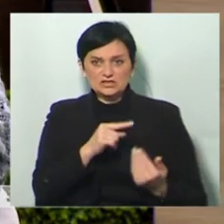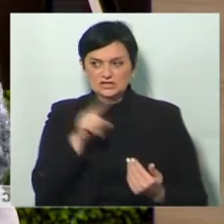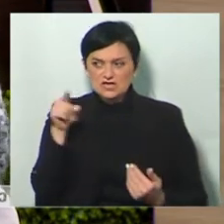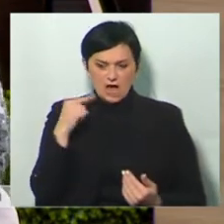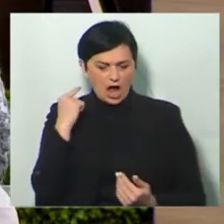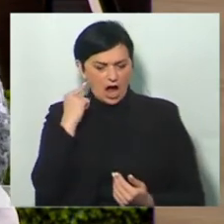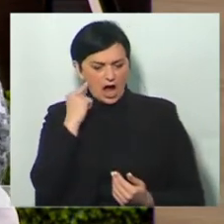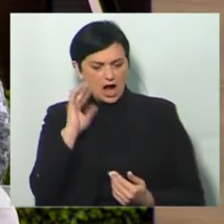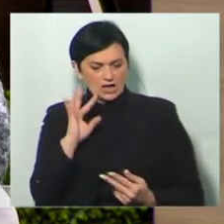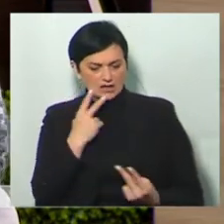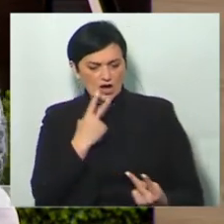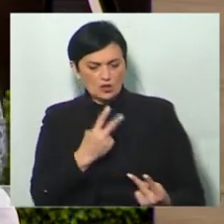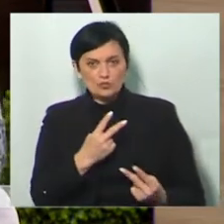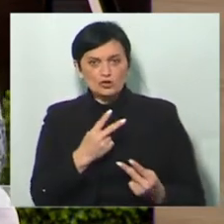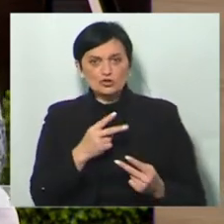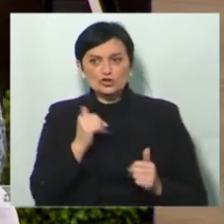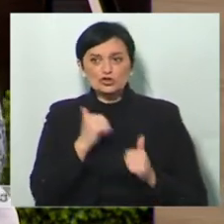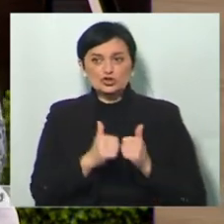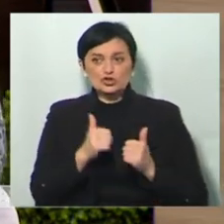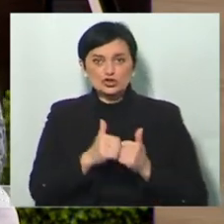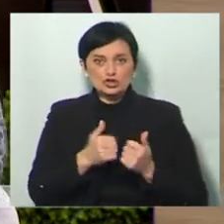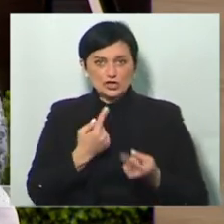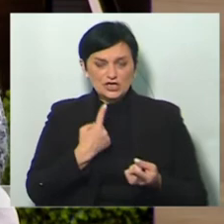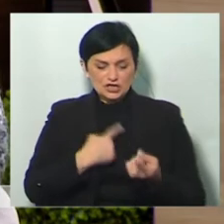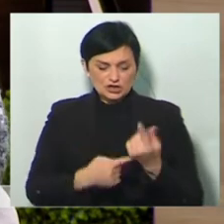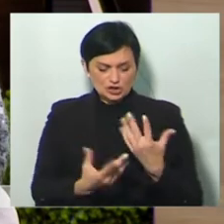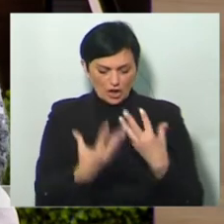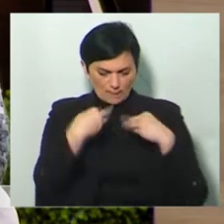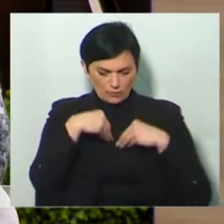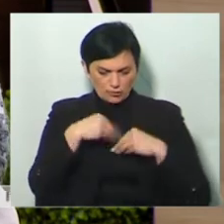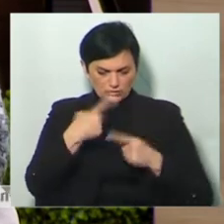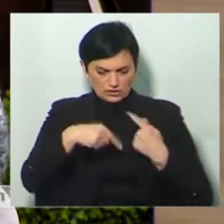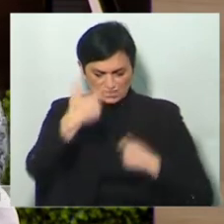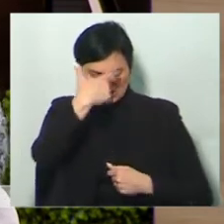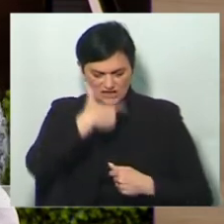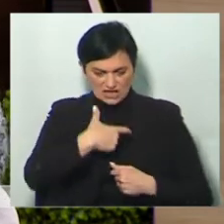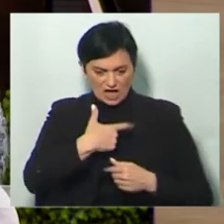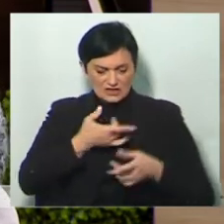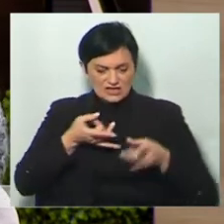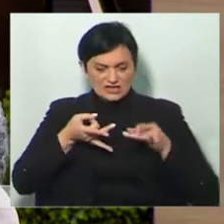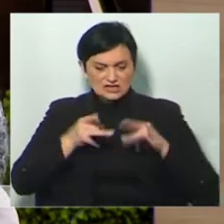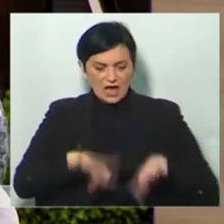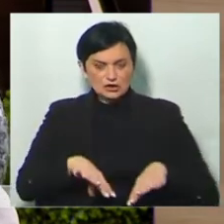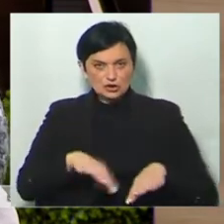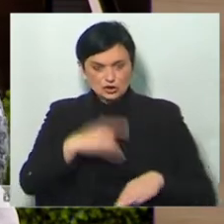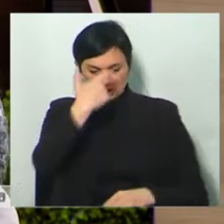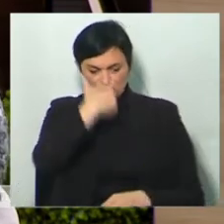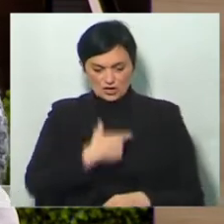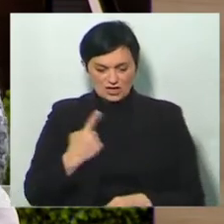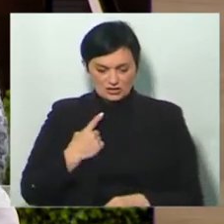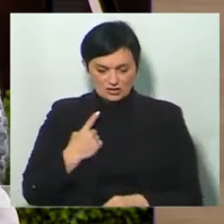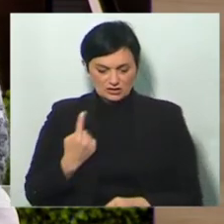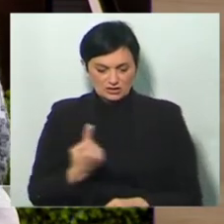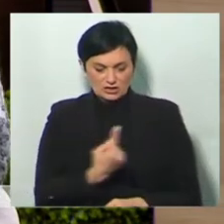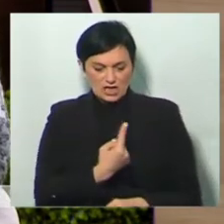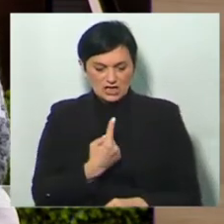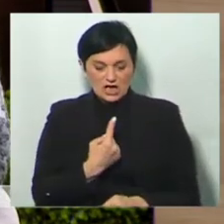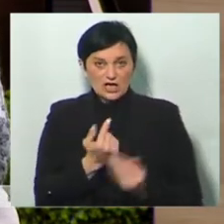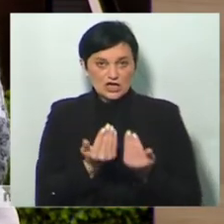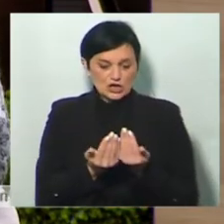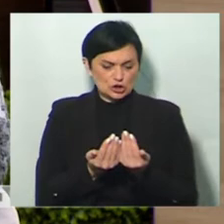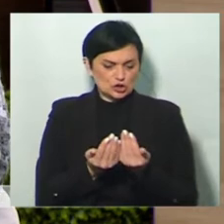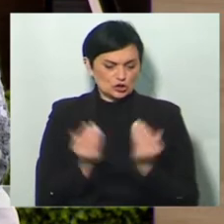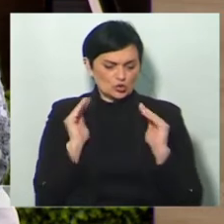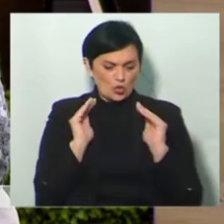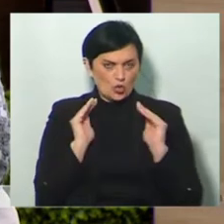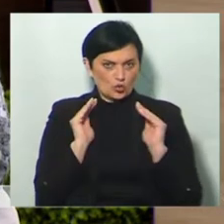Ეს იწვევს ძალიან ხშირად შებრუნებას საკუთარ თავში, ხო? Დარჩენას Tavis tavtan, izolația